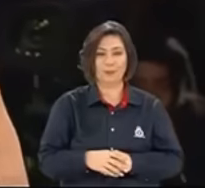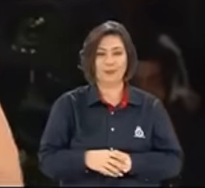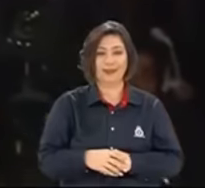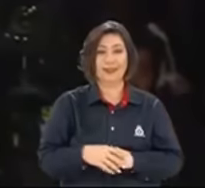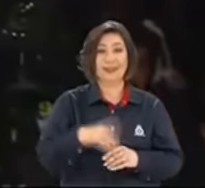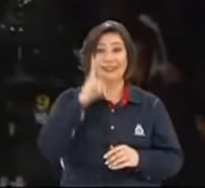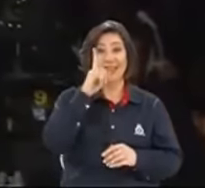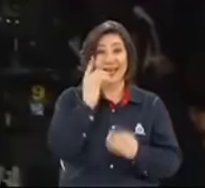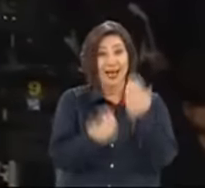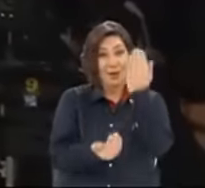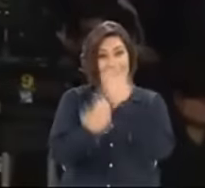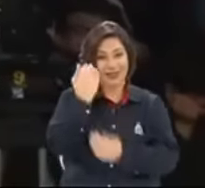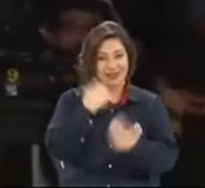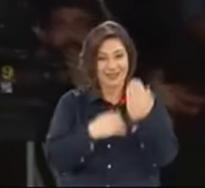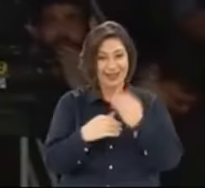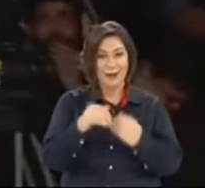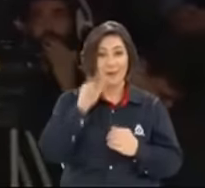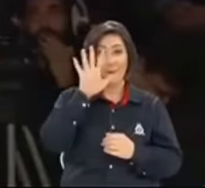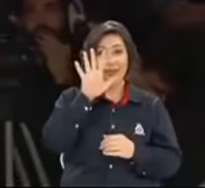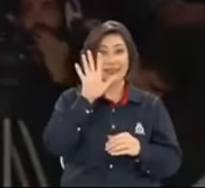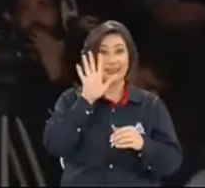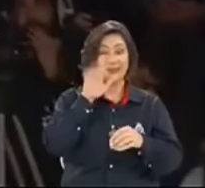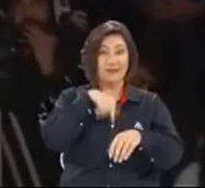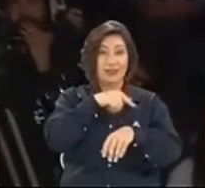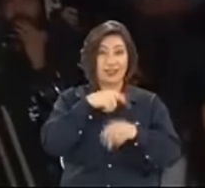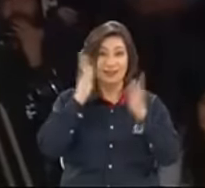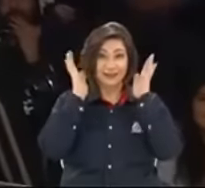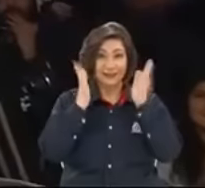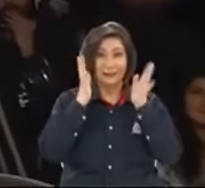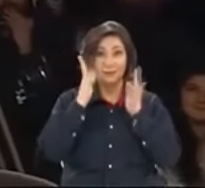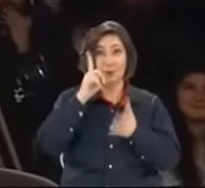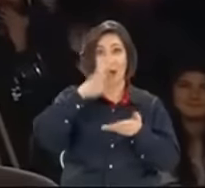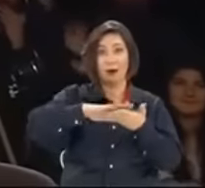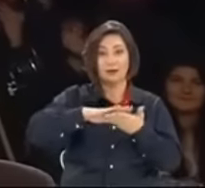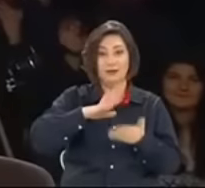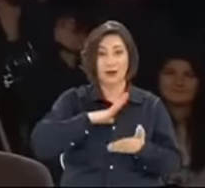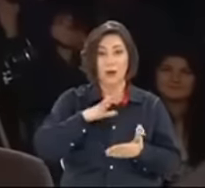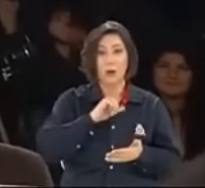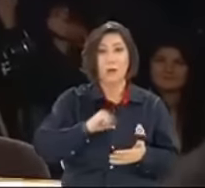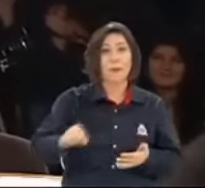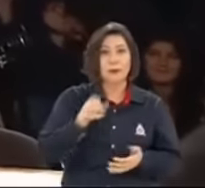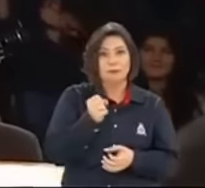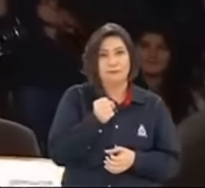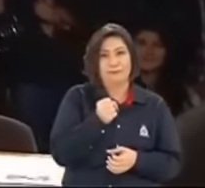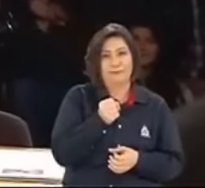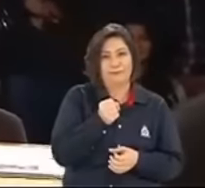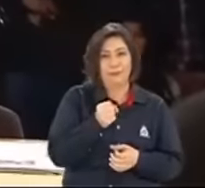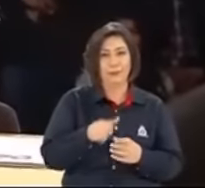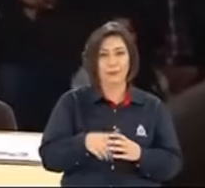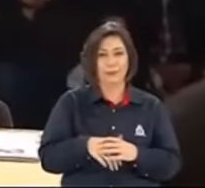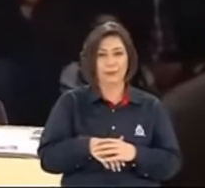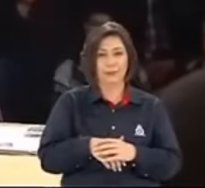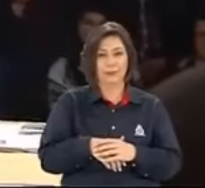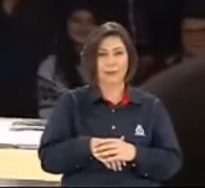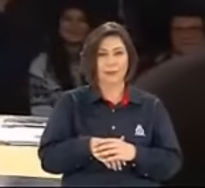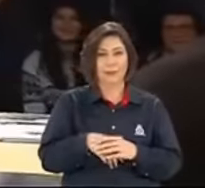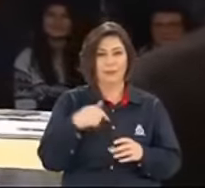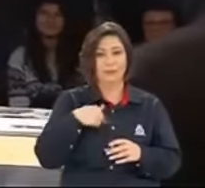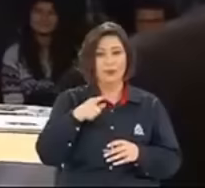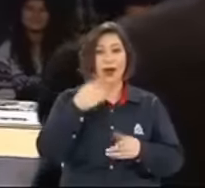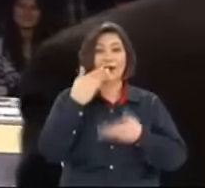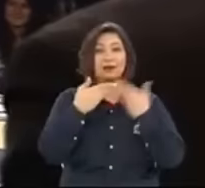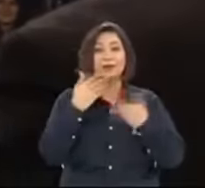Ya tek abdestle 5 vakit namaz kılmaya çalışan bir arkadaşım vardı, osuruğunu tutarak. Ya ben